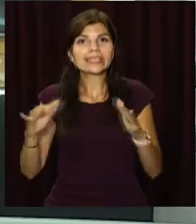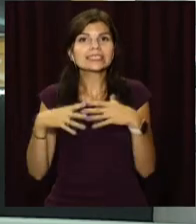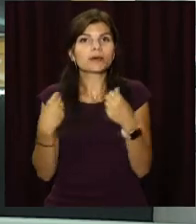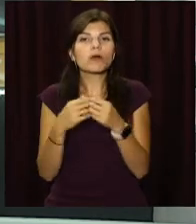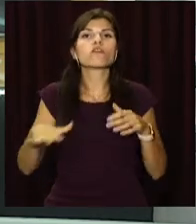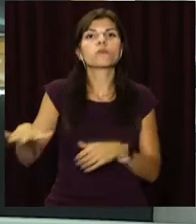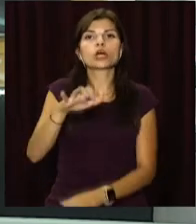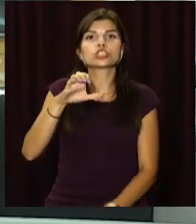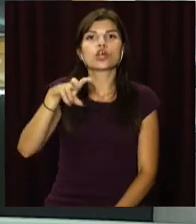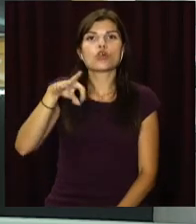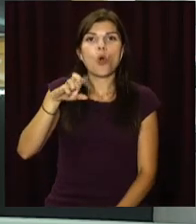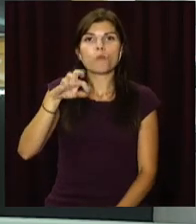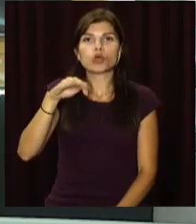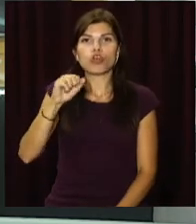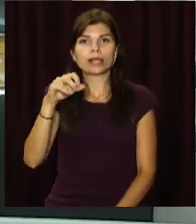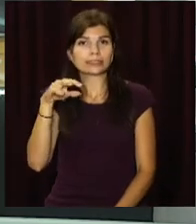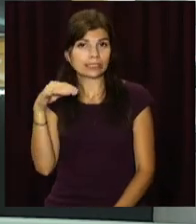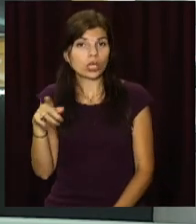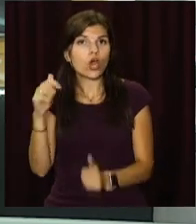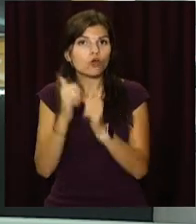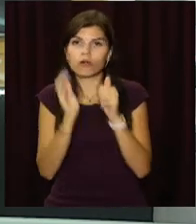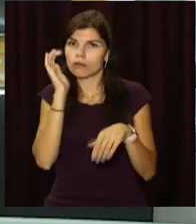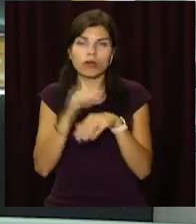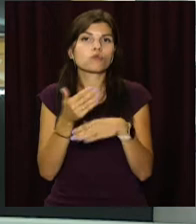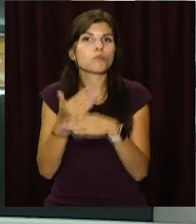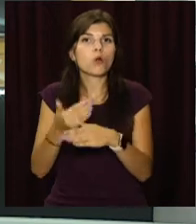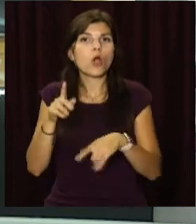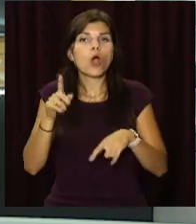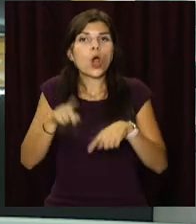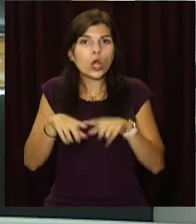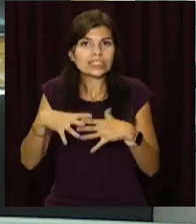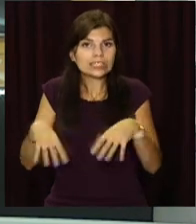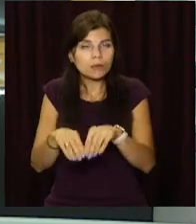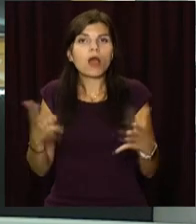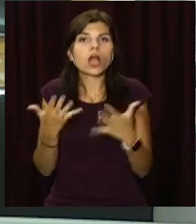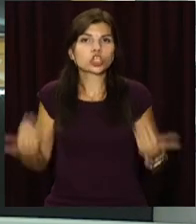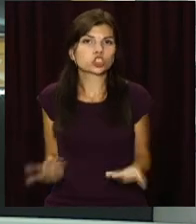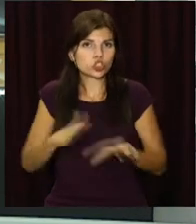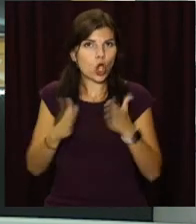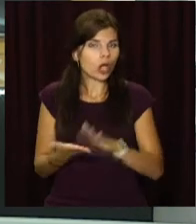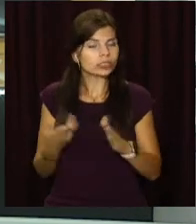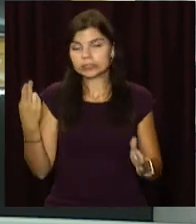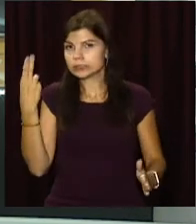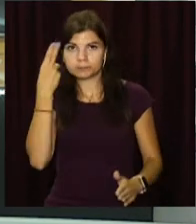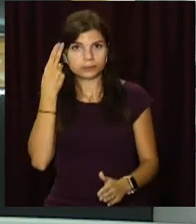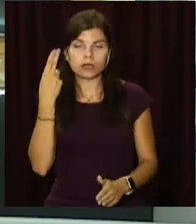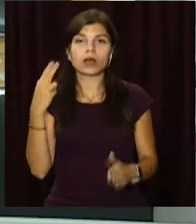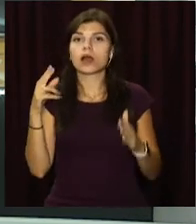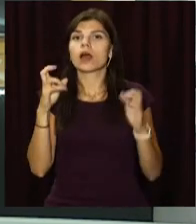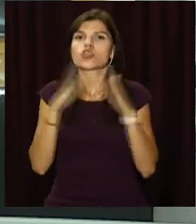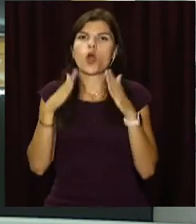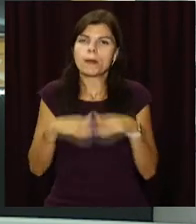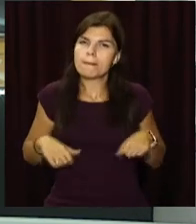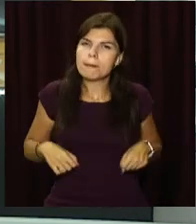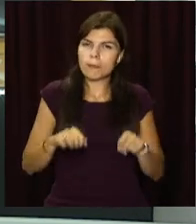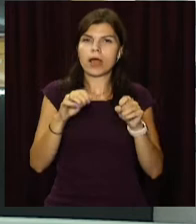у Слобожанському. Тут цілодобово надають допомогу родинам, які опинилися у складних життєвих обставинах.